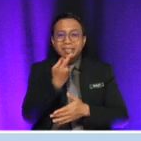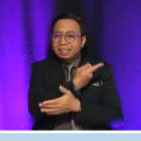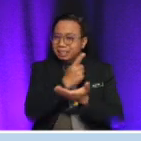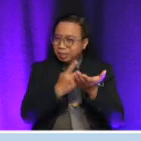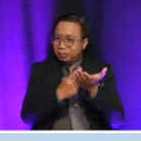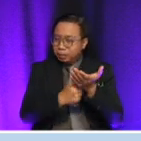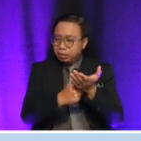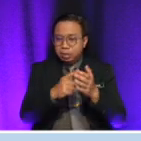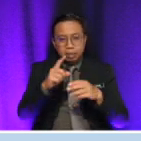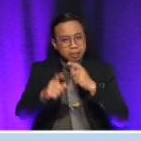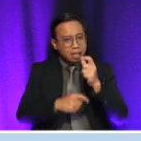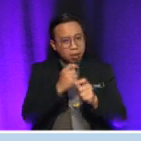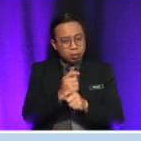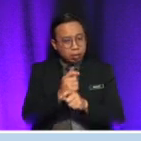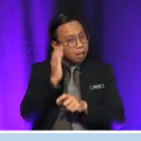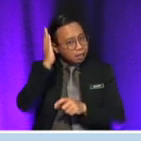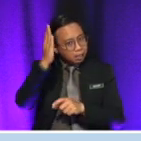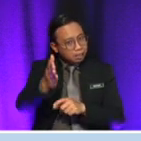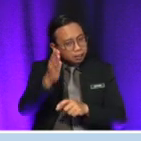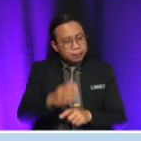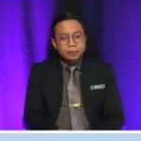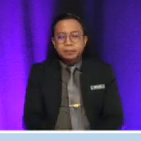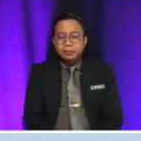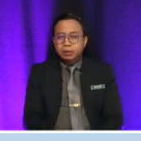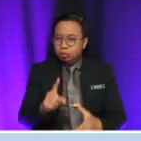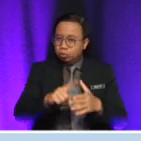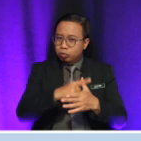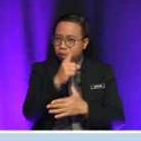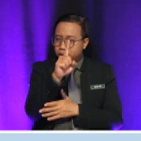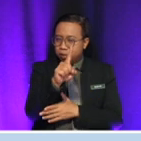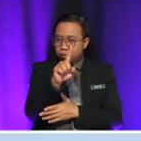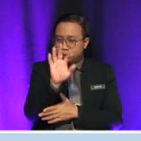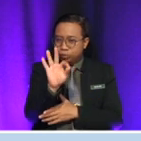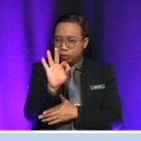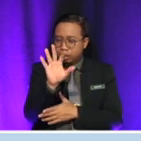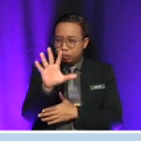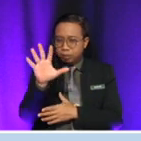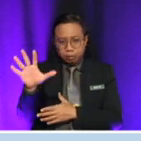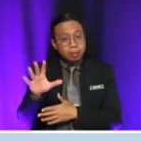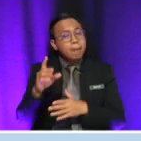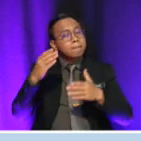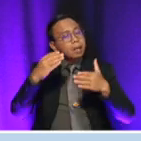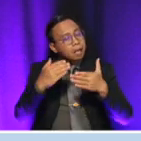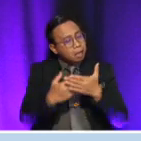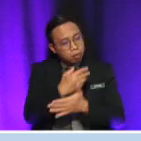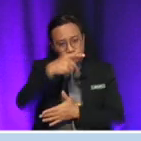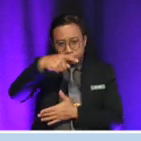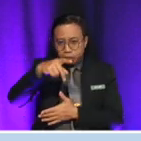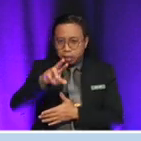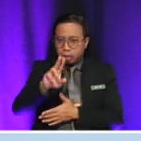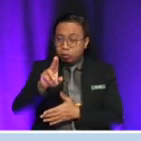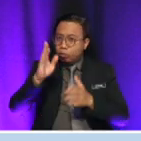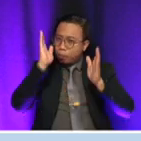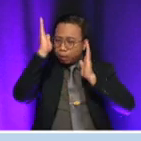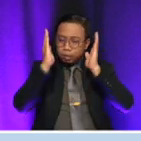pada tahun akan datang Juli 1955 barulah peliharanya persekutuan yang